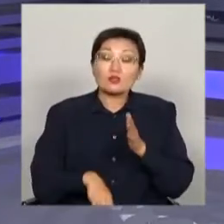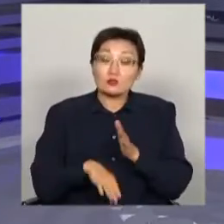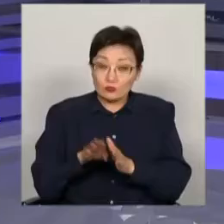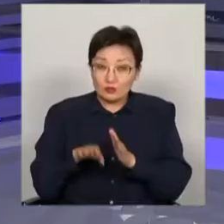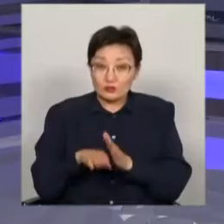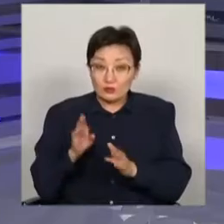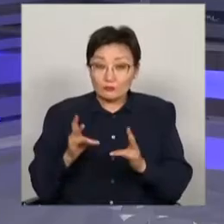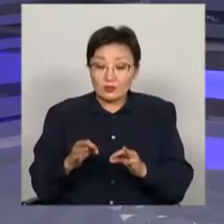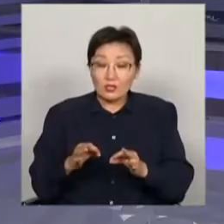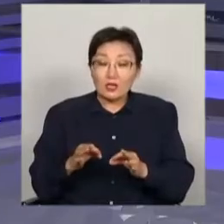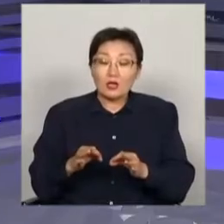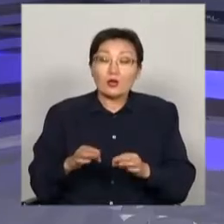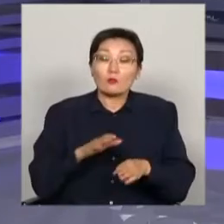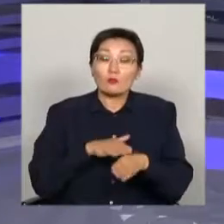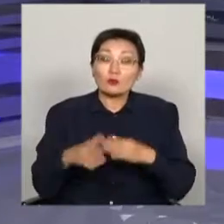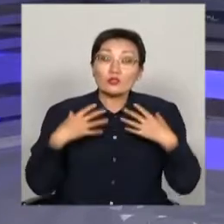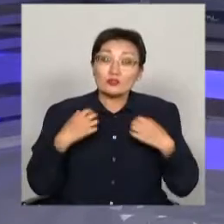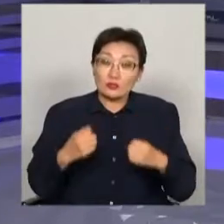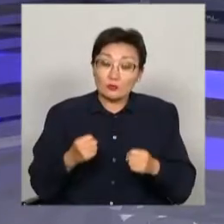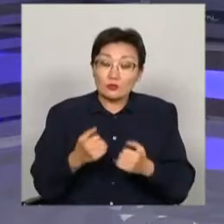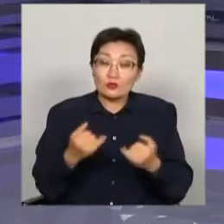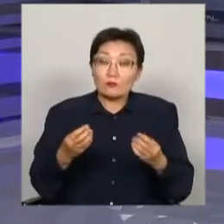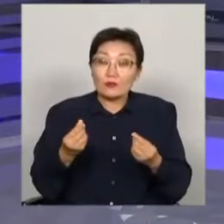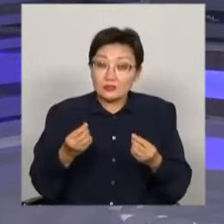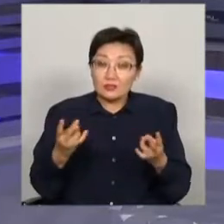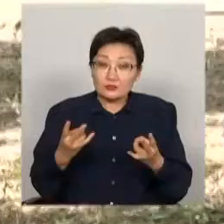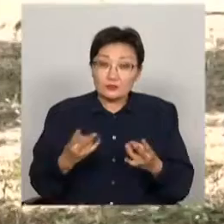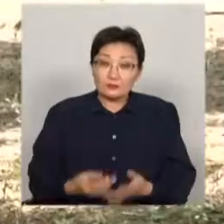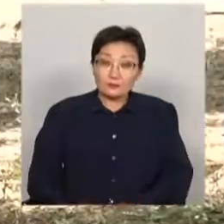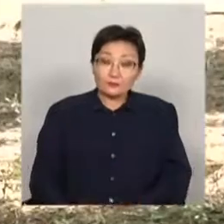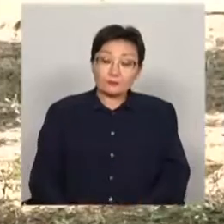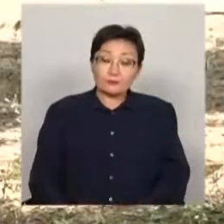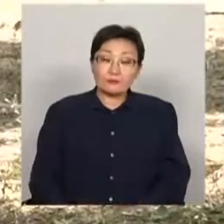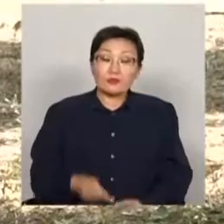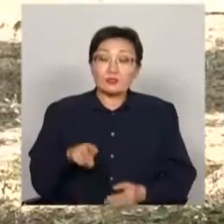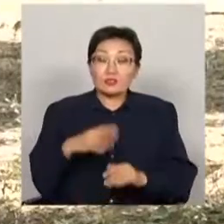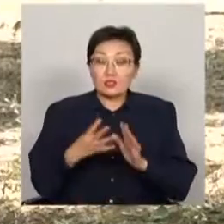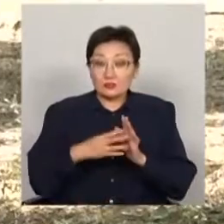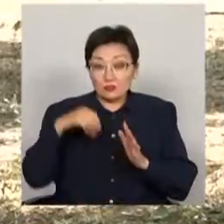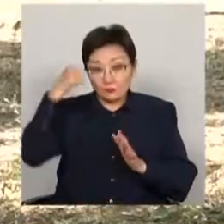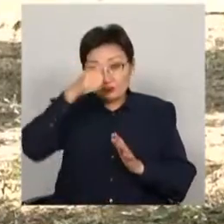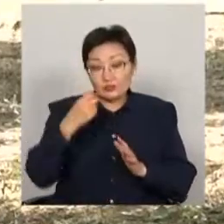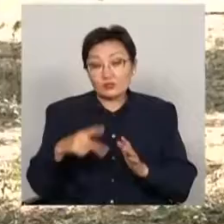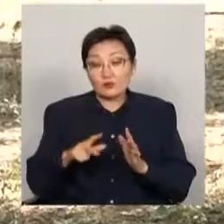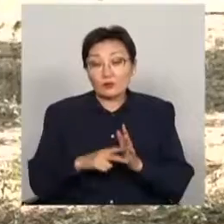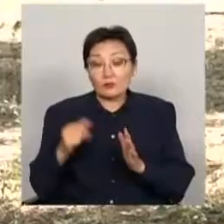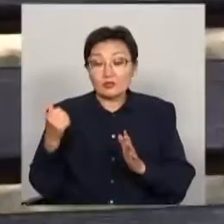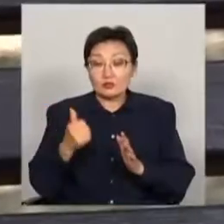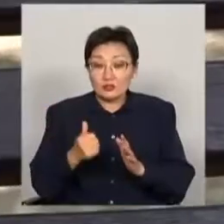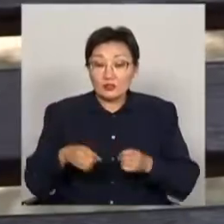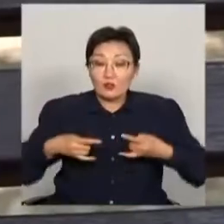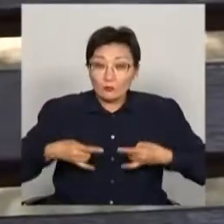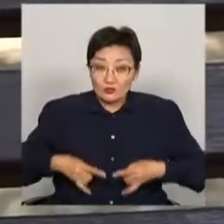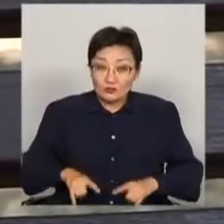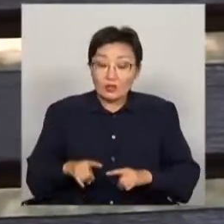жақсы. Ал айығып кету үшін ақша мәселе болып тұр. 2019 жылы 28 апталық болып өмір